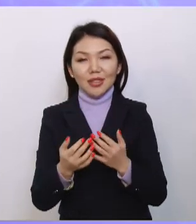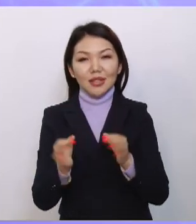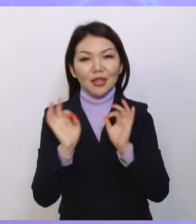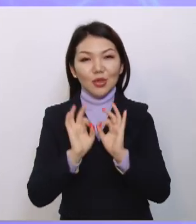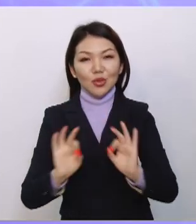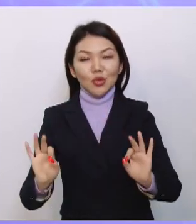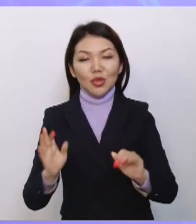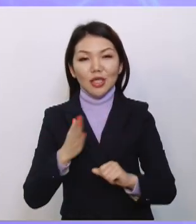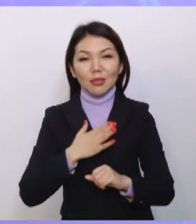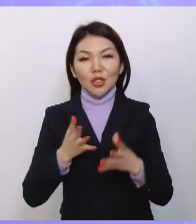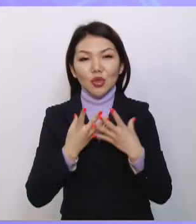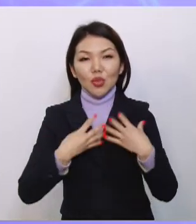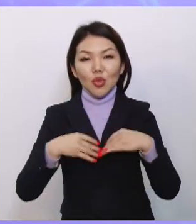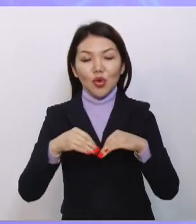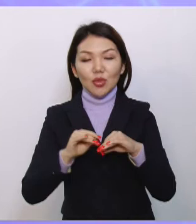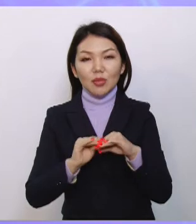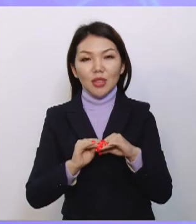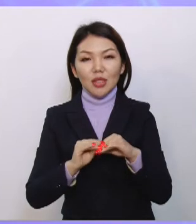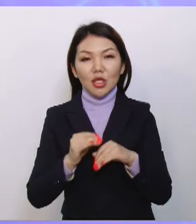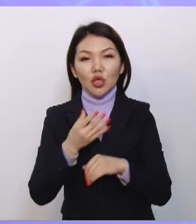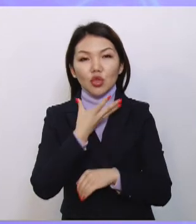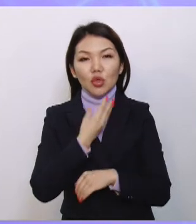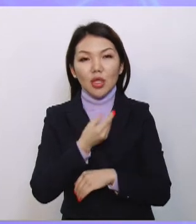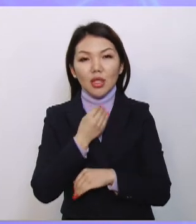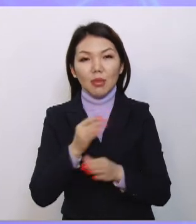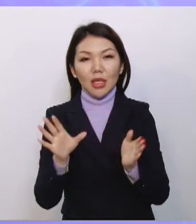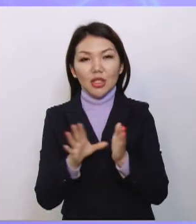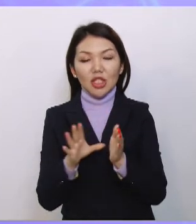Биз үйбүлөбүз менен чоң атама жардам беребиз.